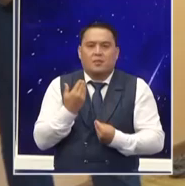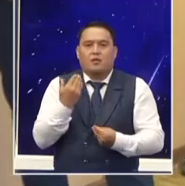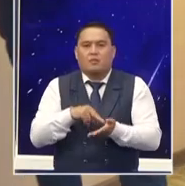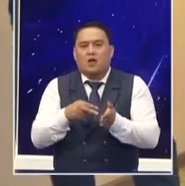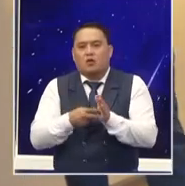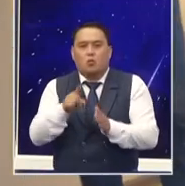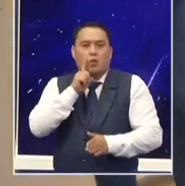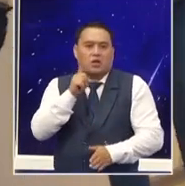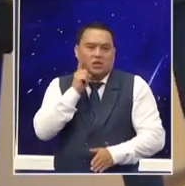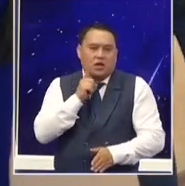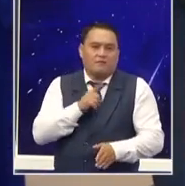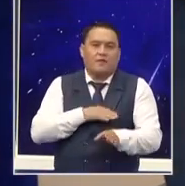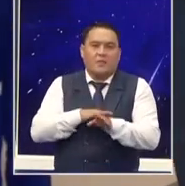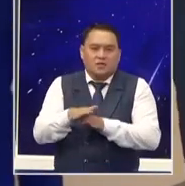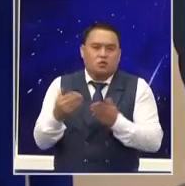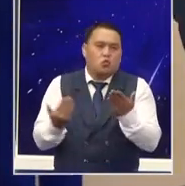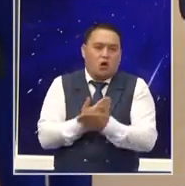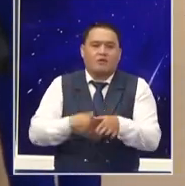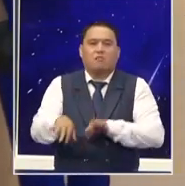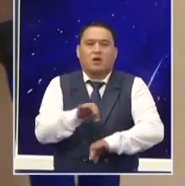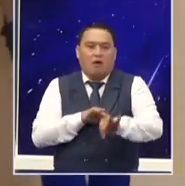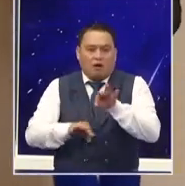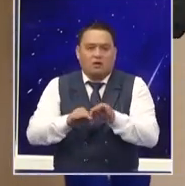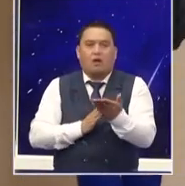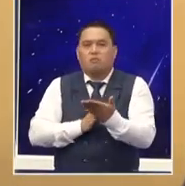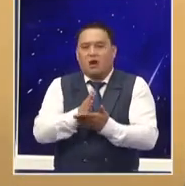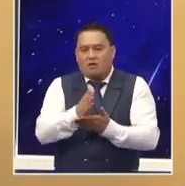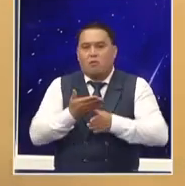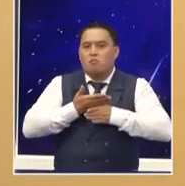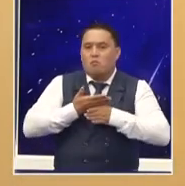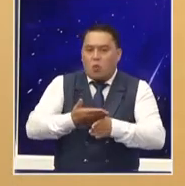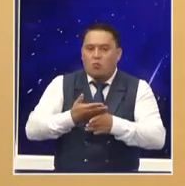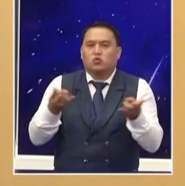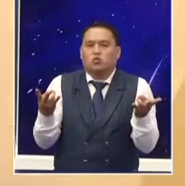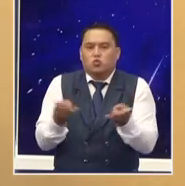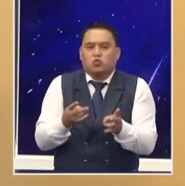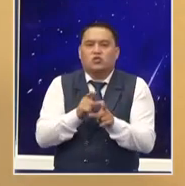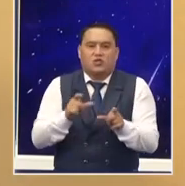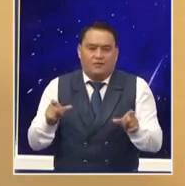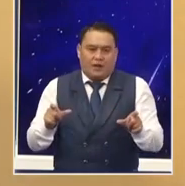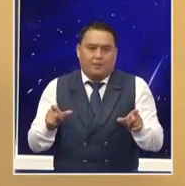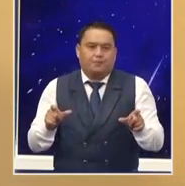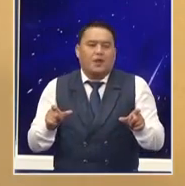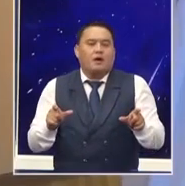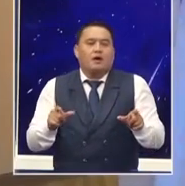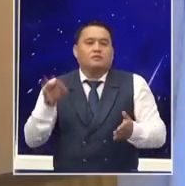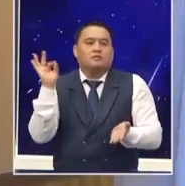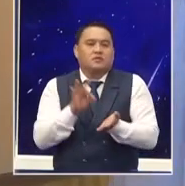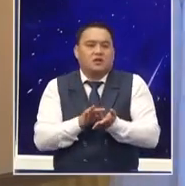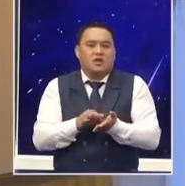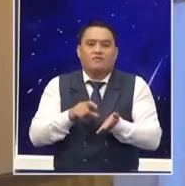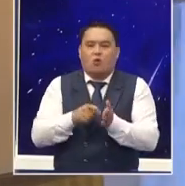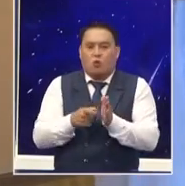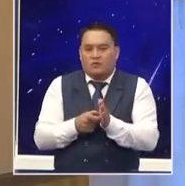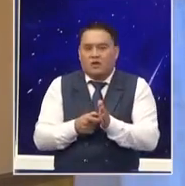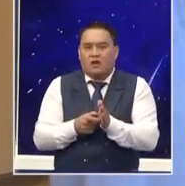инвалидам. В планах у молодых людей реализация новых проектов, направленных на оказание помощи нуждающимся гражданам. В целях регионального